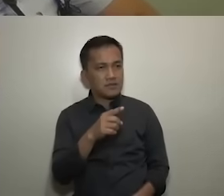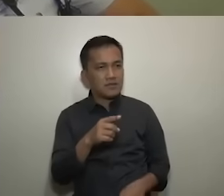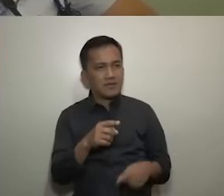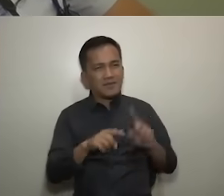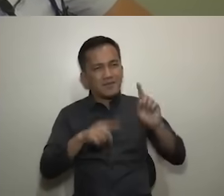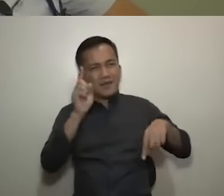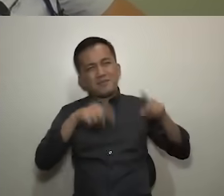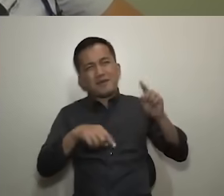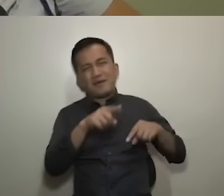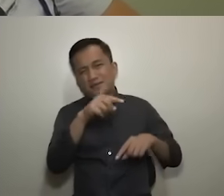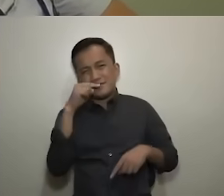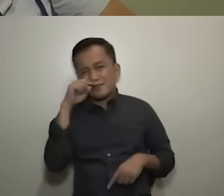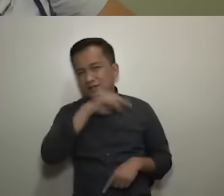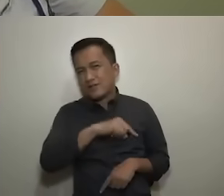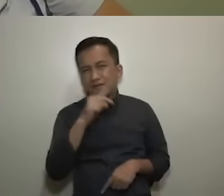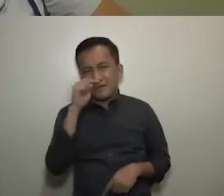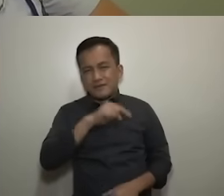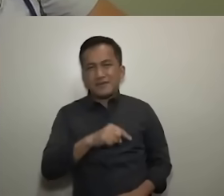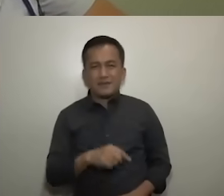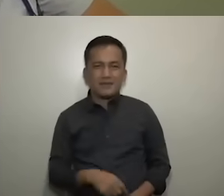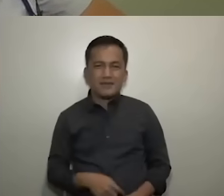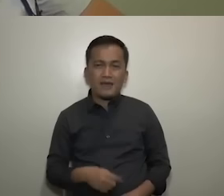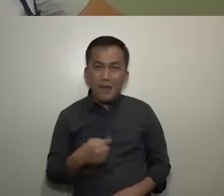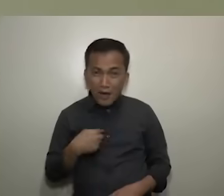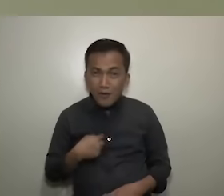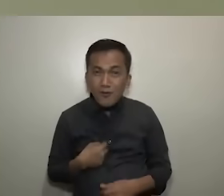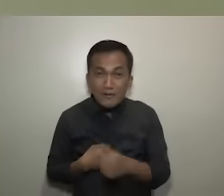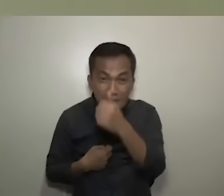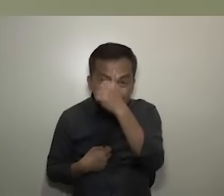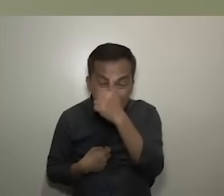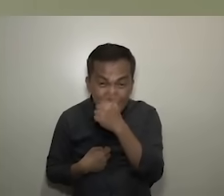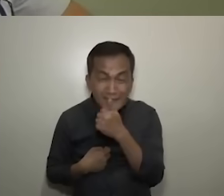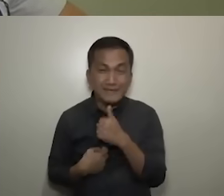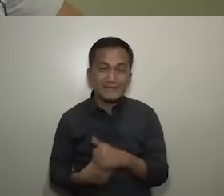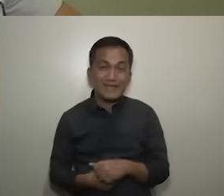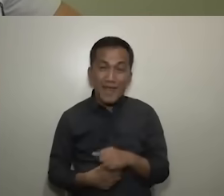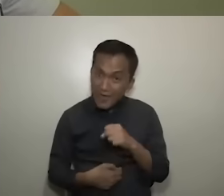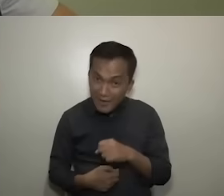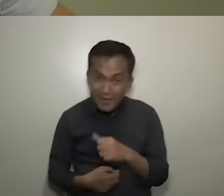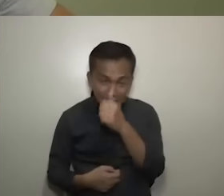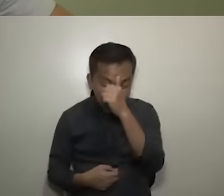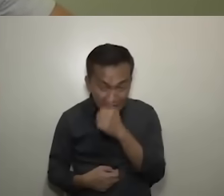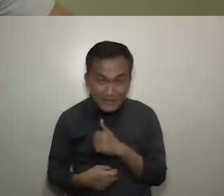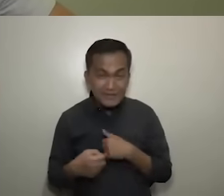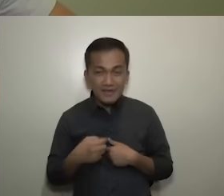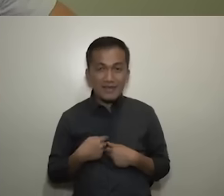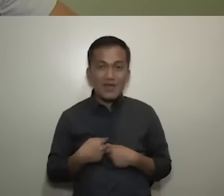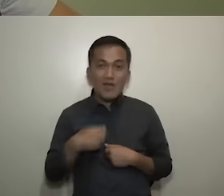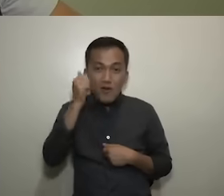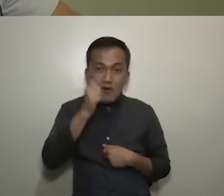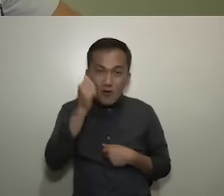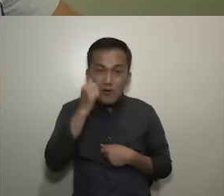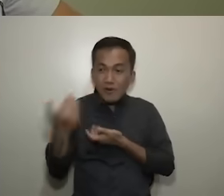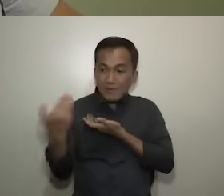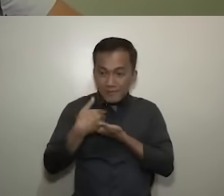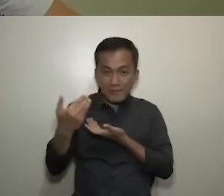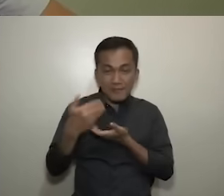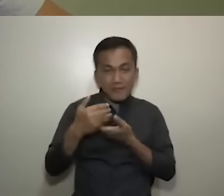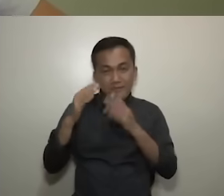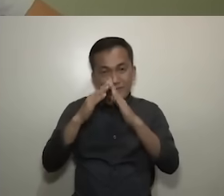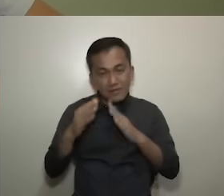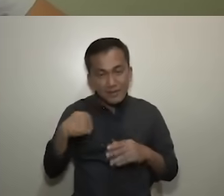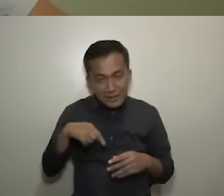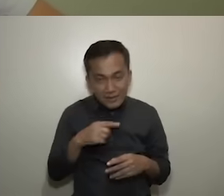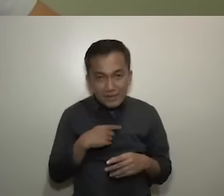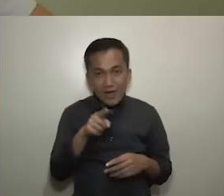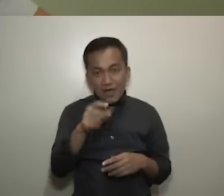Inconsistent ka na eh. Napakasinungaling mo ba din? Nagtiis ako. Ay! Ha? Huwag ka na magdrama lagi dito. Lagi mo ko pinupuntahan sa bahay namin. Lagi